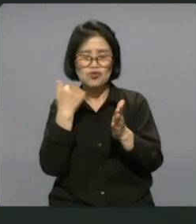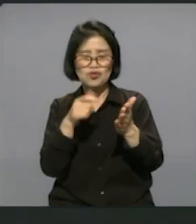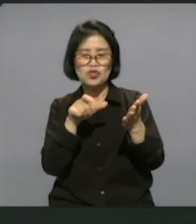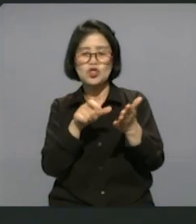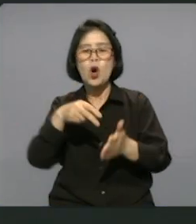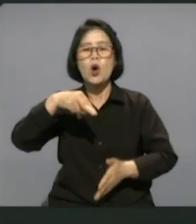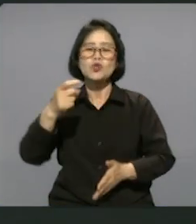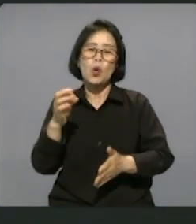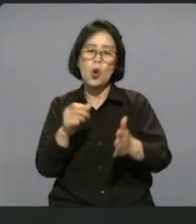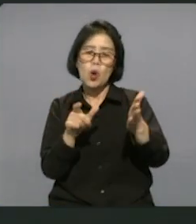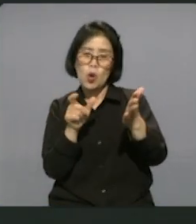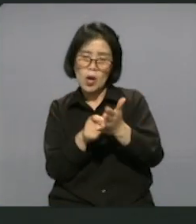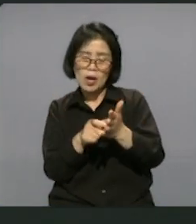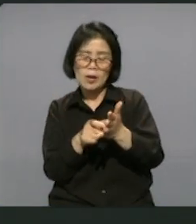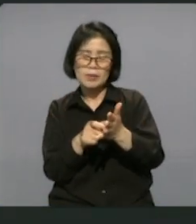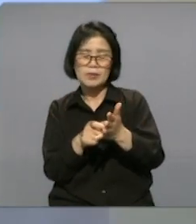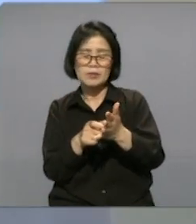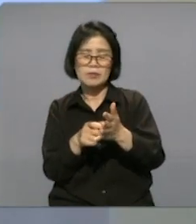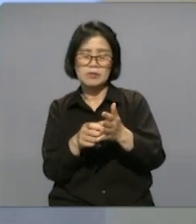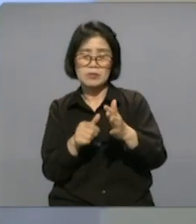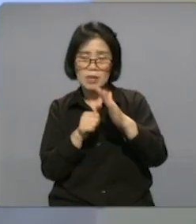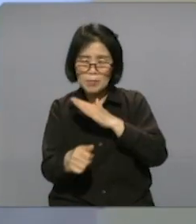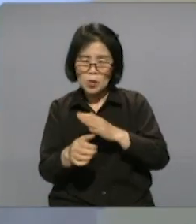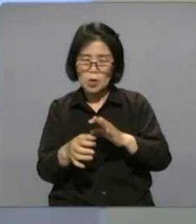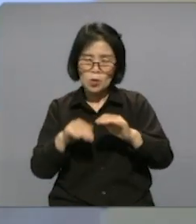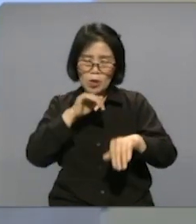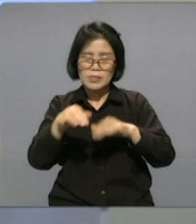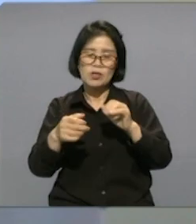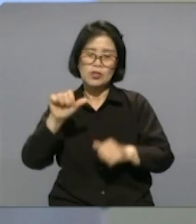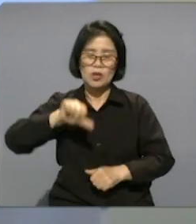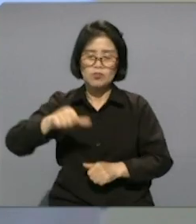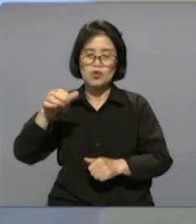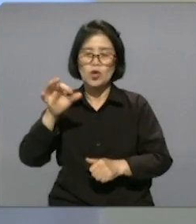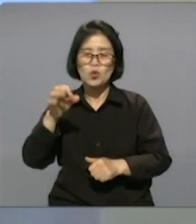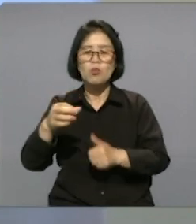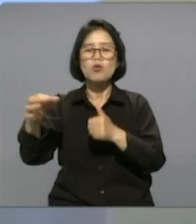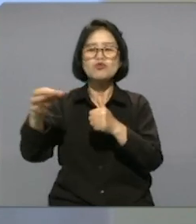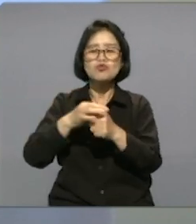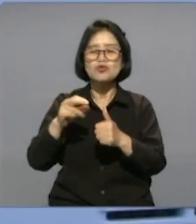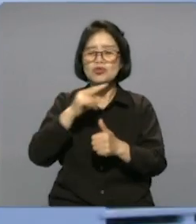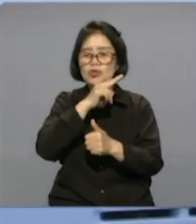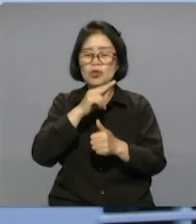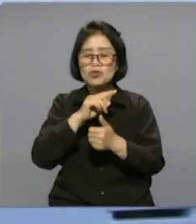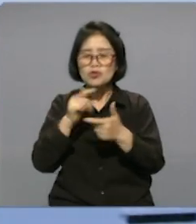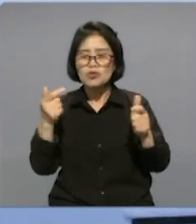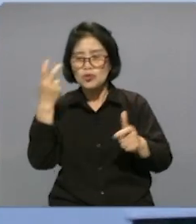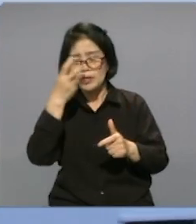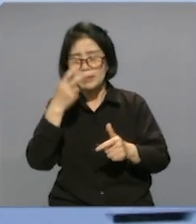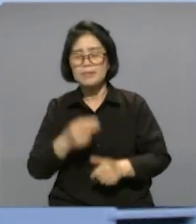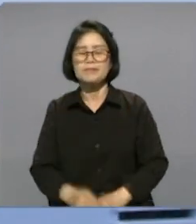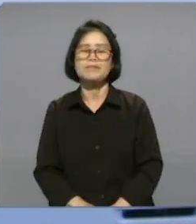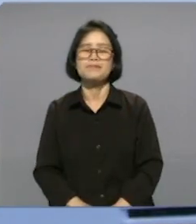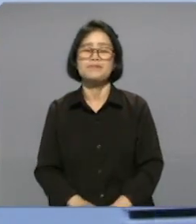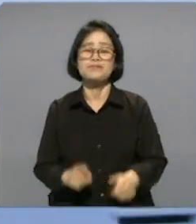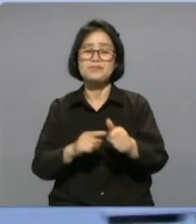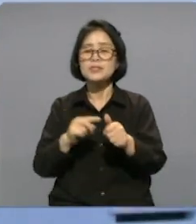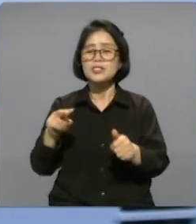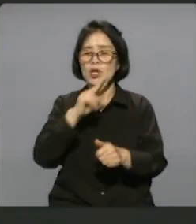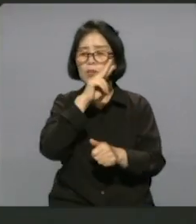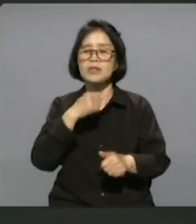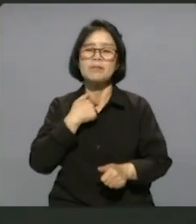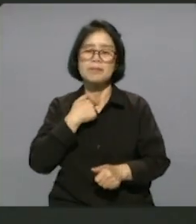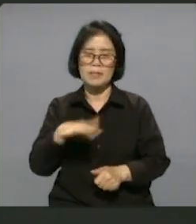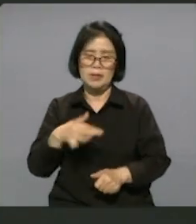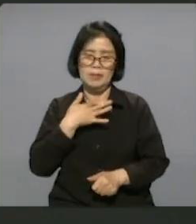전 대표 관여 여부와 돈봉투 수수 의원들을 조사한 것으로 전해졌습니다. 윤 의원은 혐의를 부인한